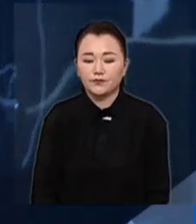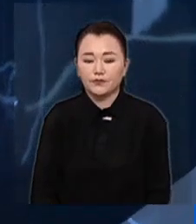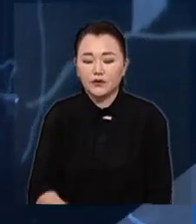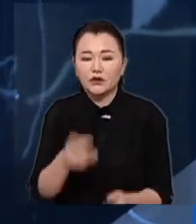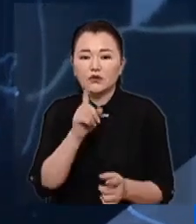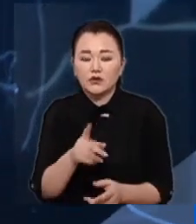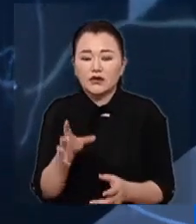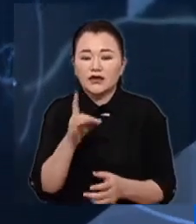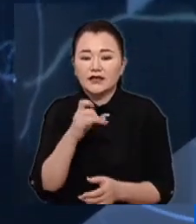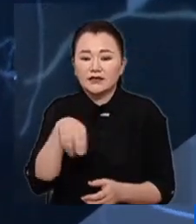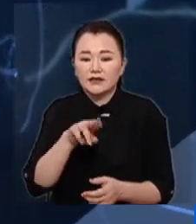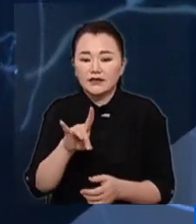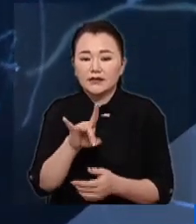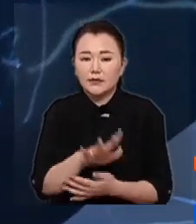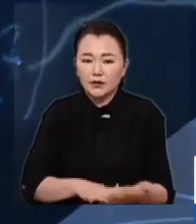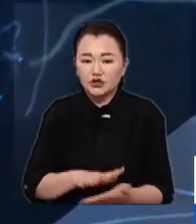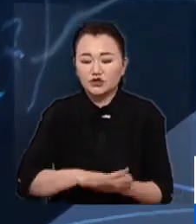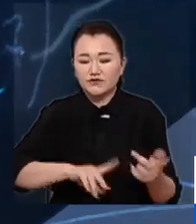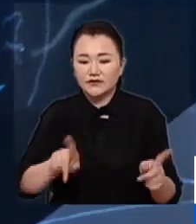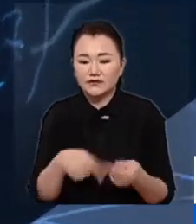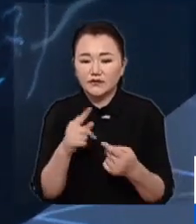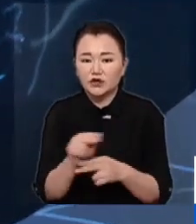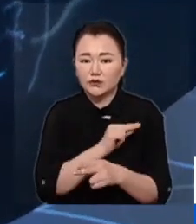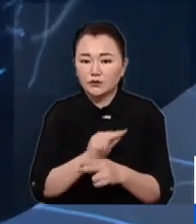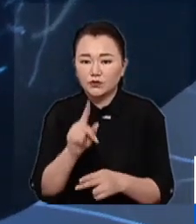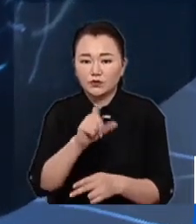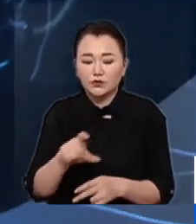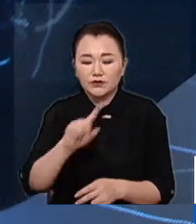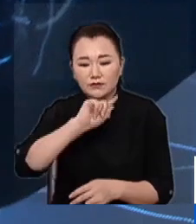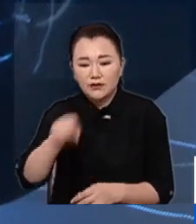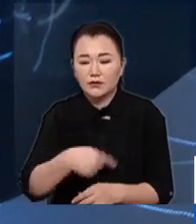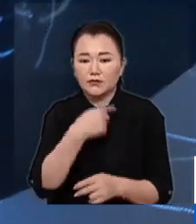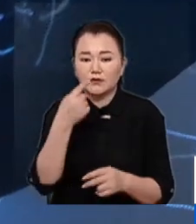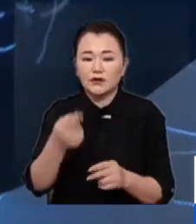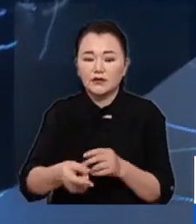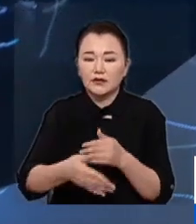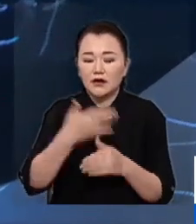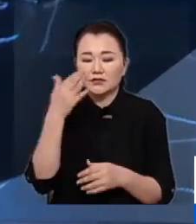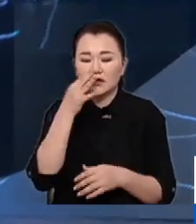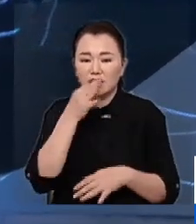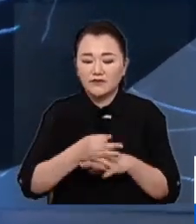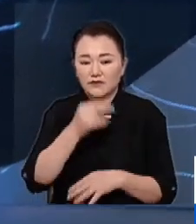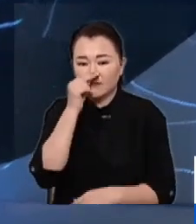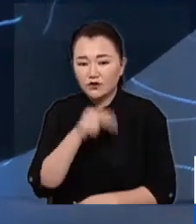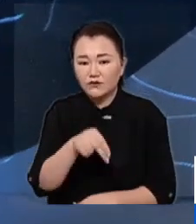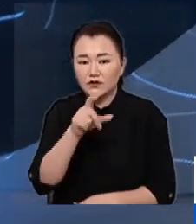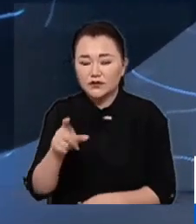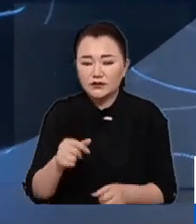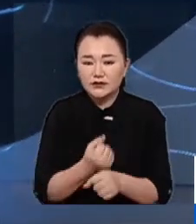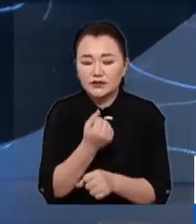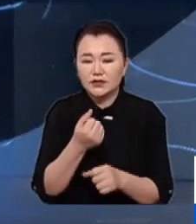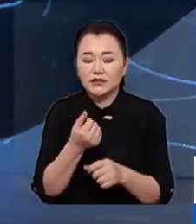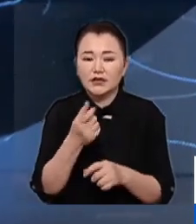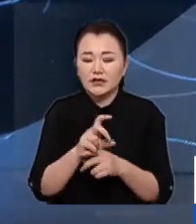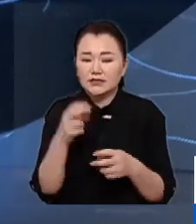На ДЭЦ-лидеры продолжаются восстановительные работы, однако люди требуют привлечь к уголовной ответственности виновных за срыв